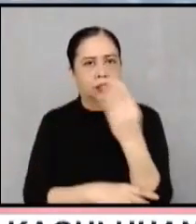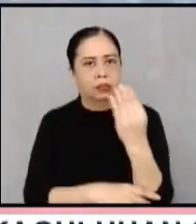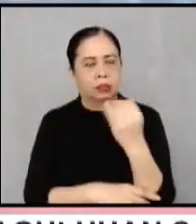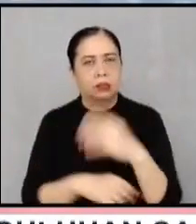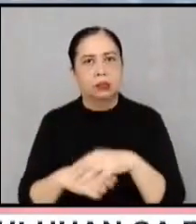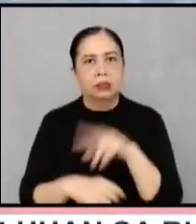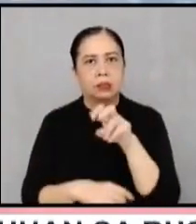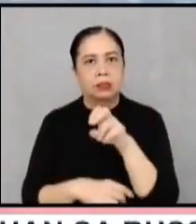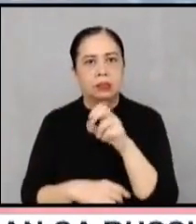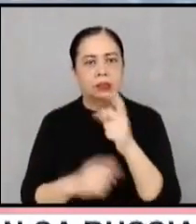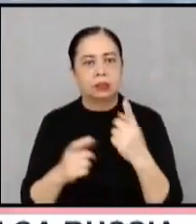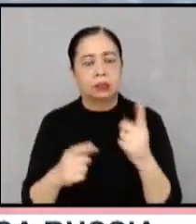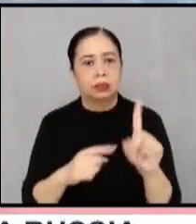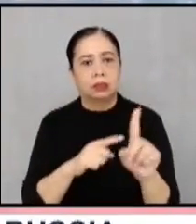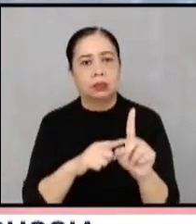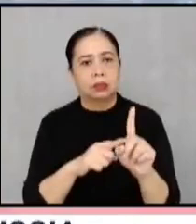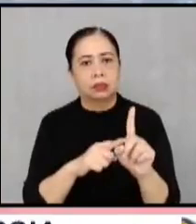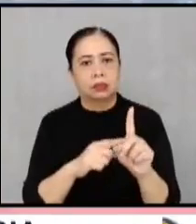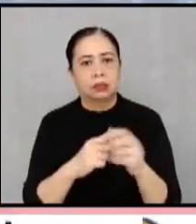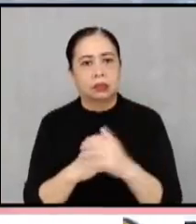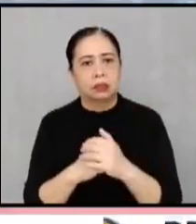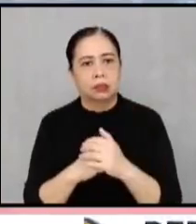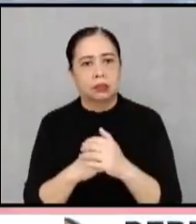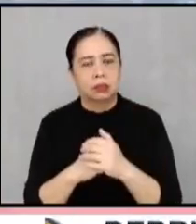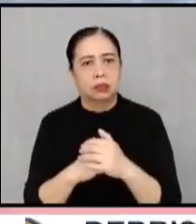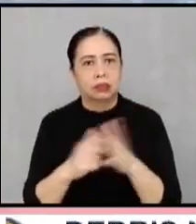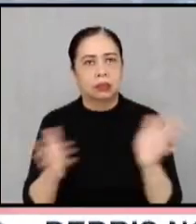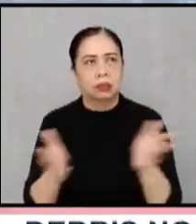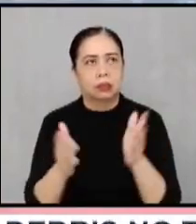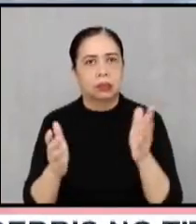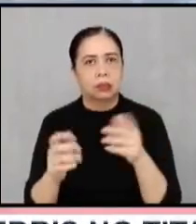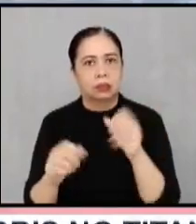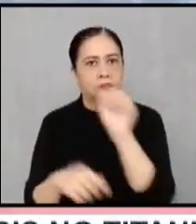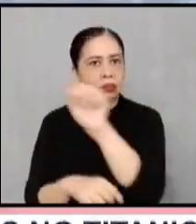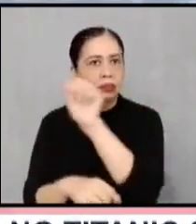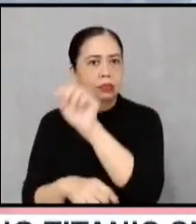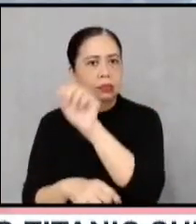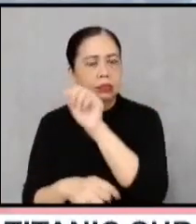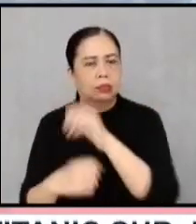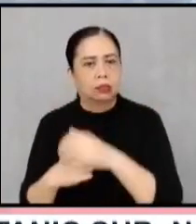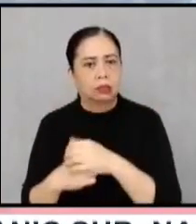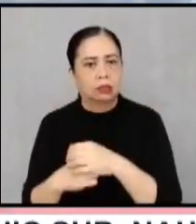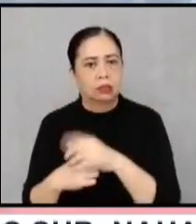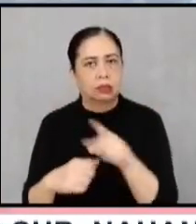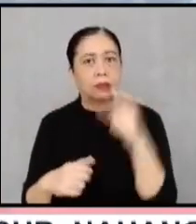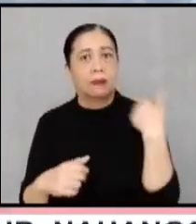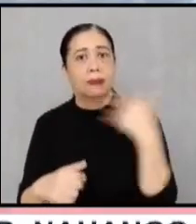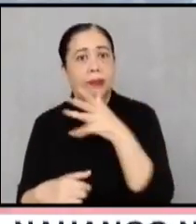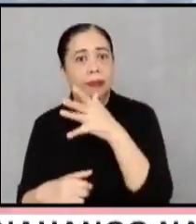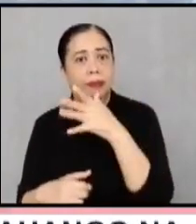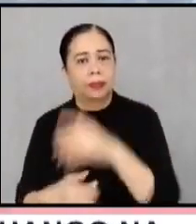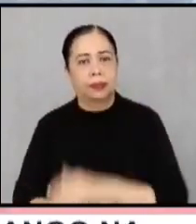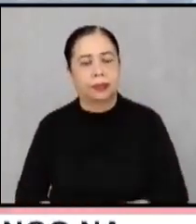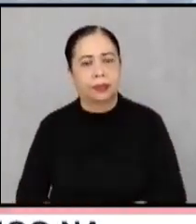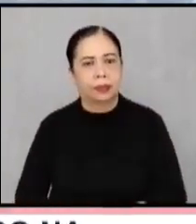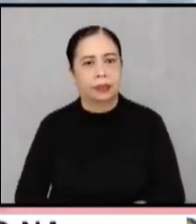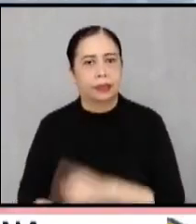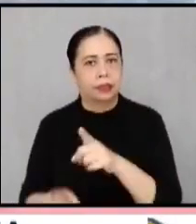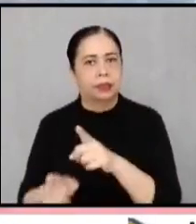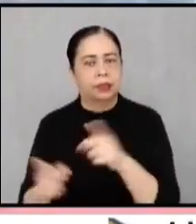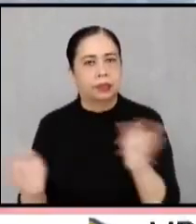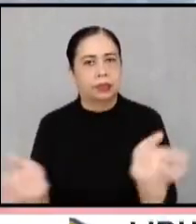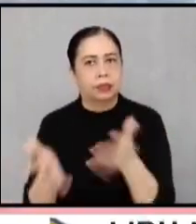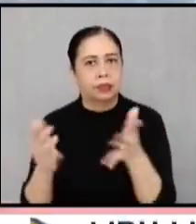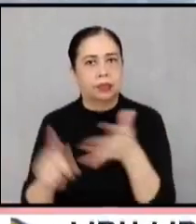Tumakbo yung bugaw, kinatok yung bata, andyan yung nanay mo. Itong bugaw,